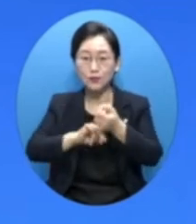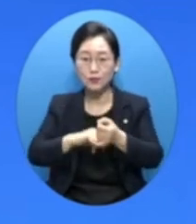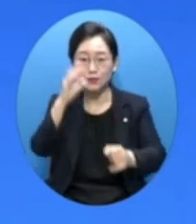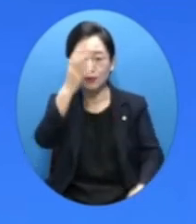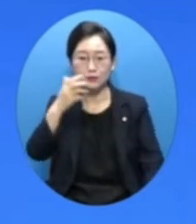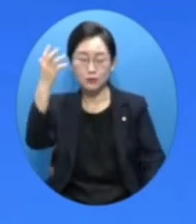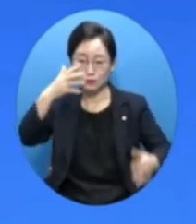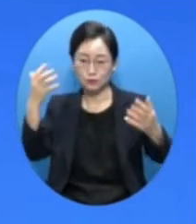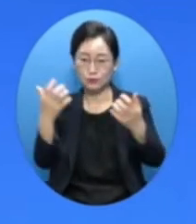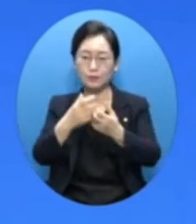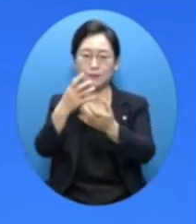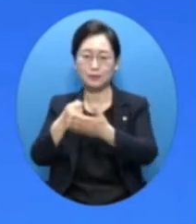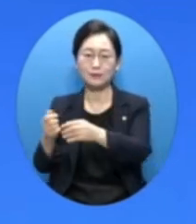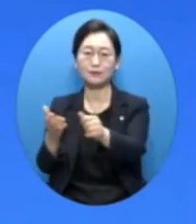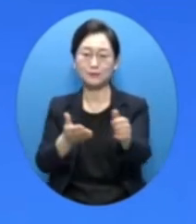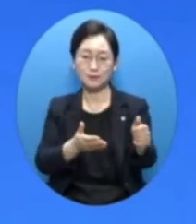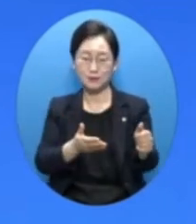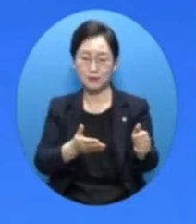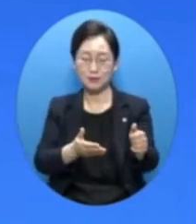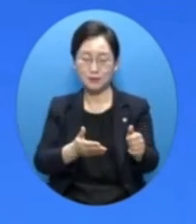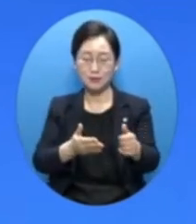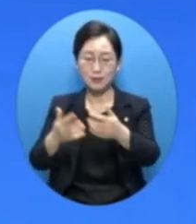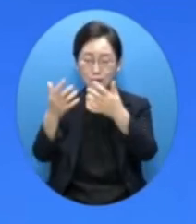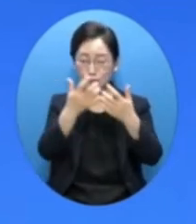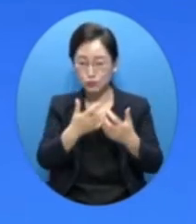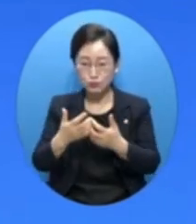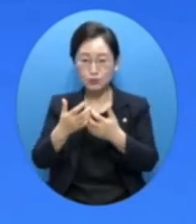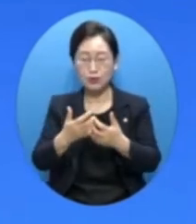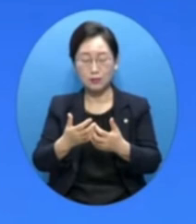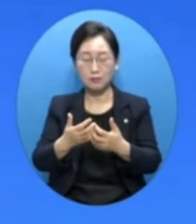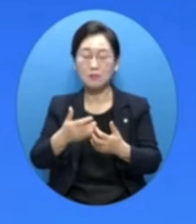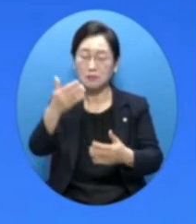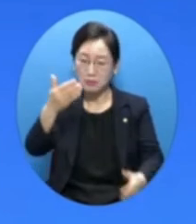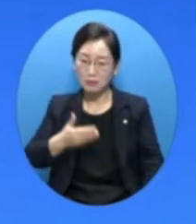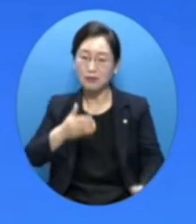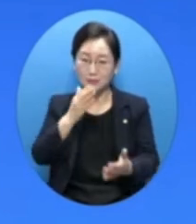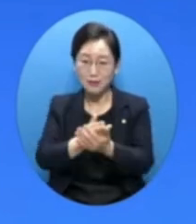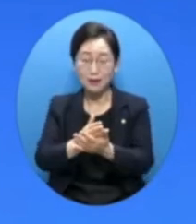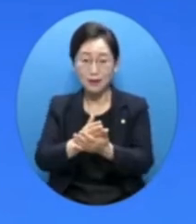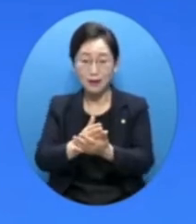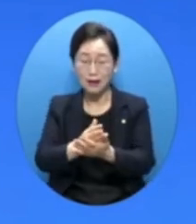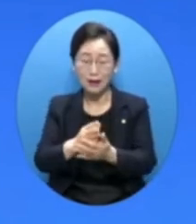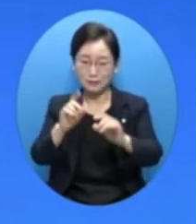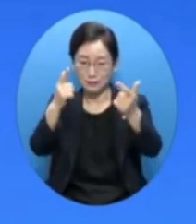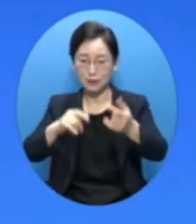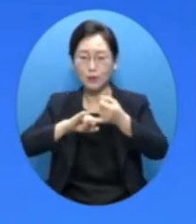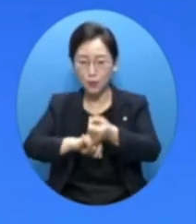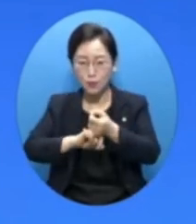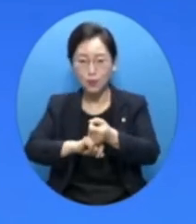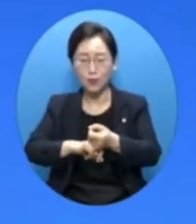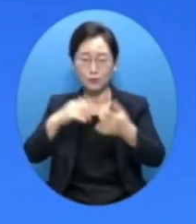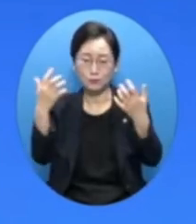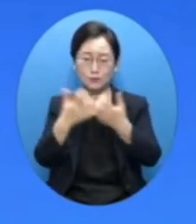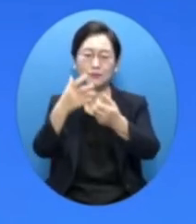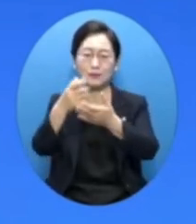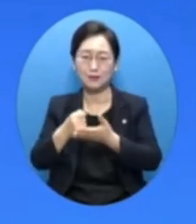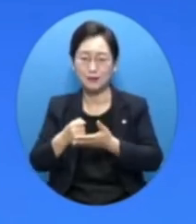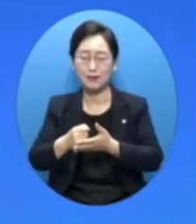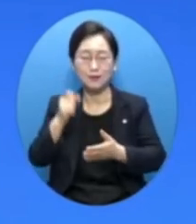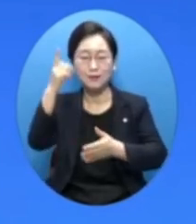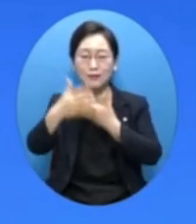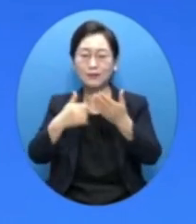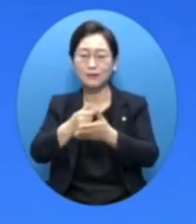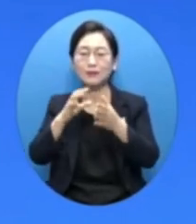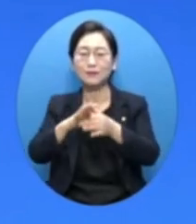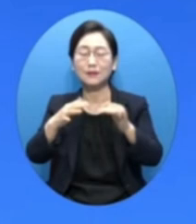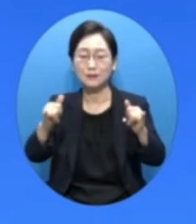성령으로 충만함을 받아야 됩니다. 충만을 받아도 되고 안 받아도 되는 것이 아니라 반드시 성령으로 충만함을 받아서 위대한 하나님의